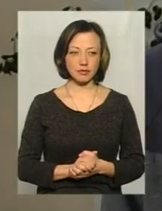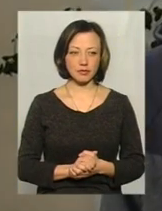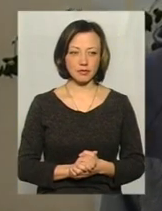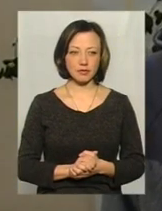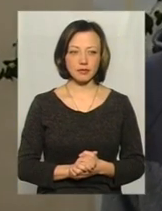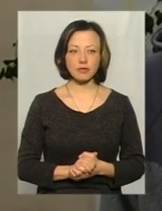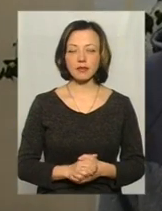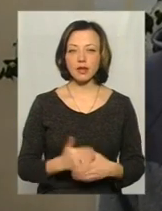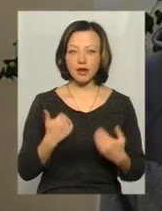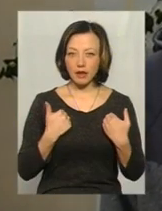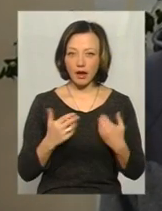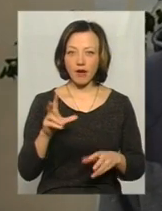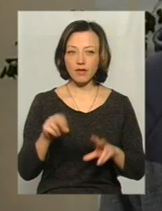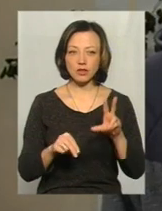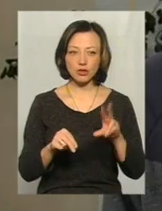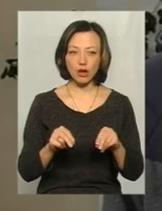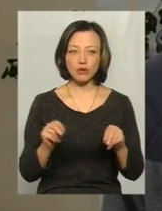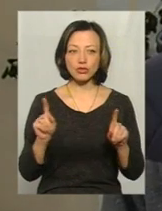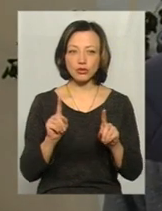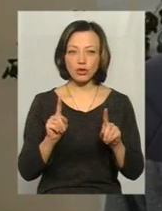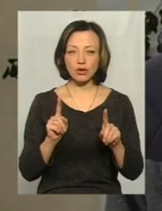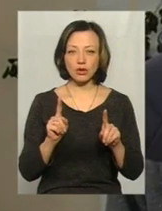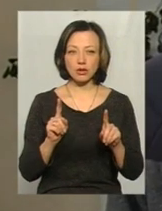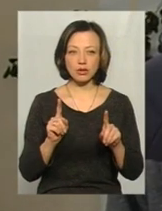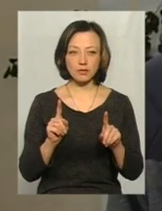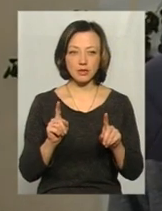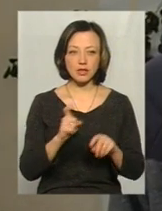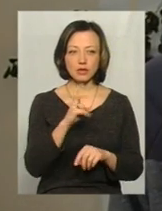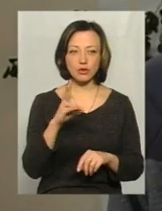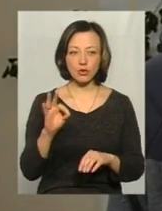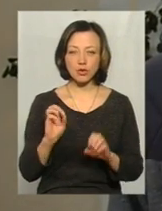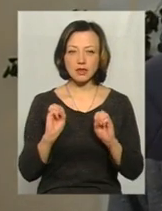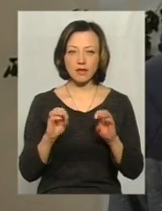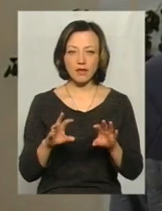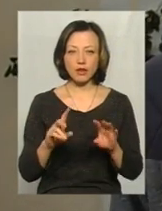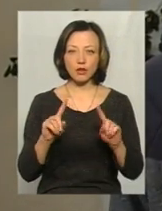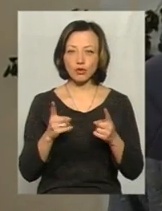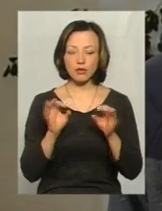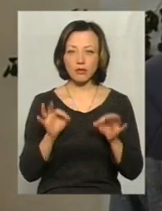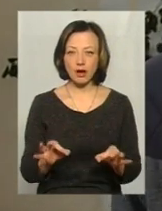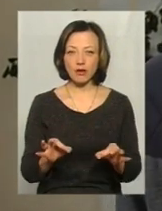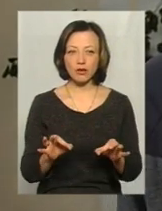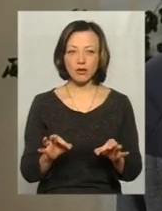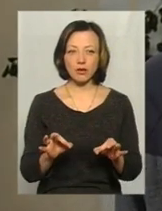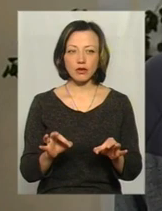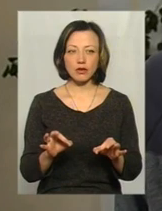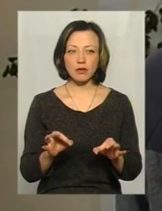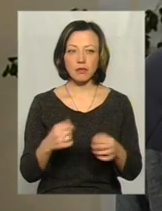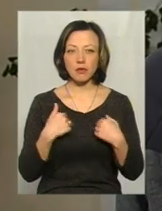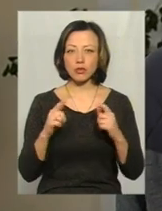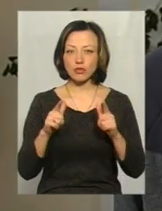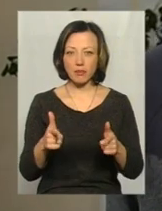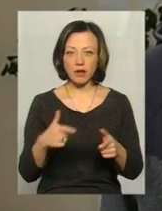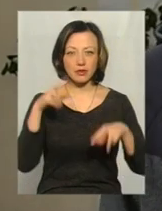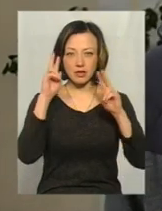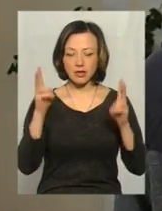Я вважаю, що ідея здавати ЗНО в цьому році не зовсім коректно, тому що коли ми поступали сюди, ми не знали,